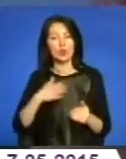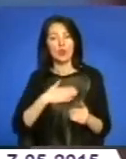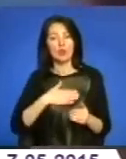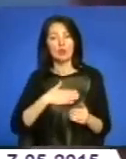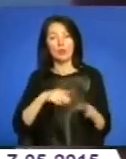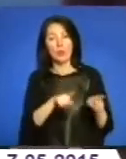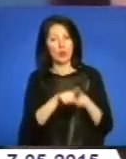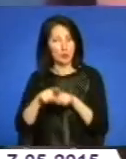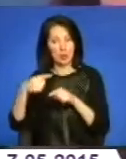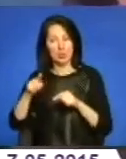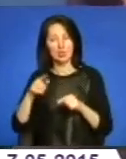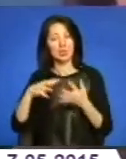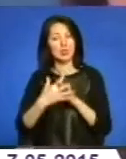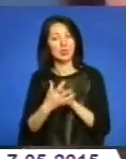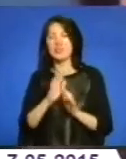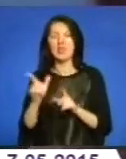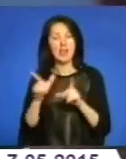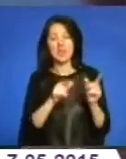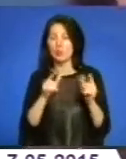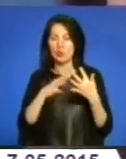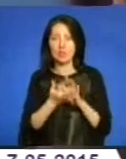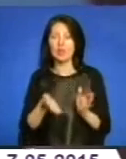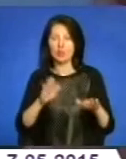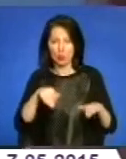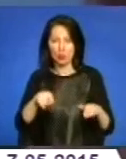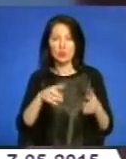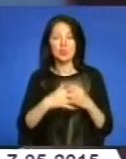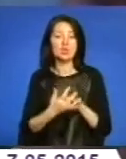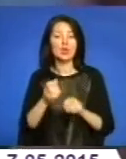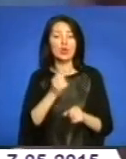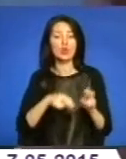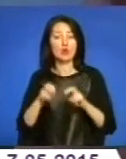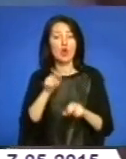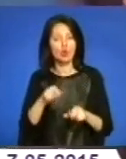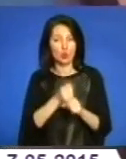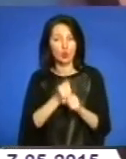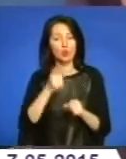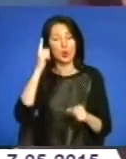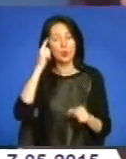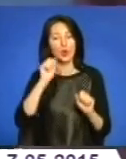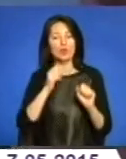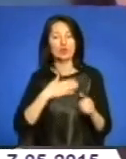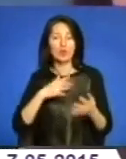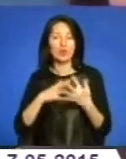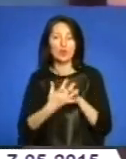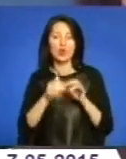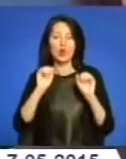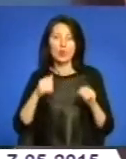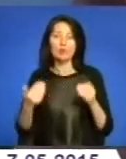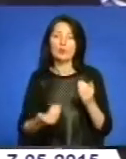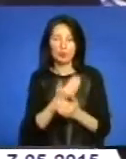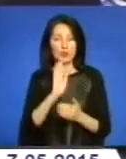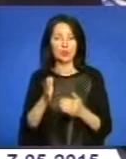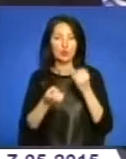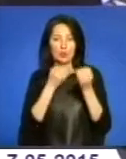як з інших сіл не в'їжджають в села, лишаються тут і шукають тут роботу. То я думаю, що наше село зможемо відновити і буде